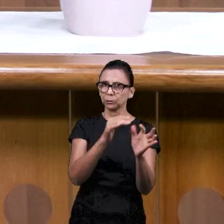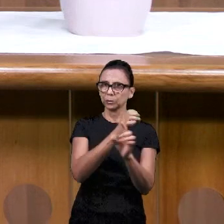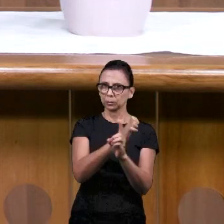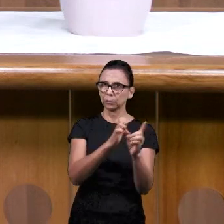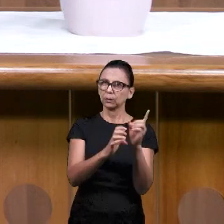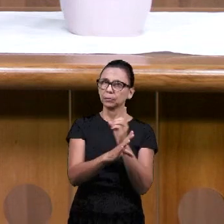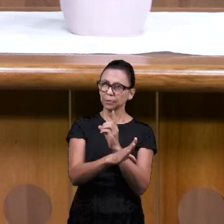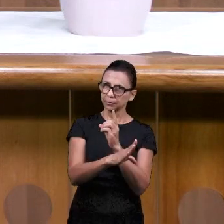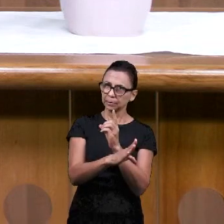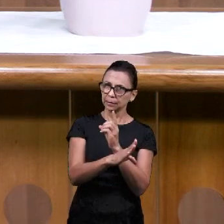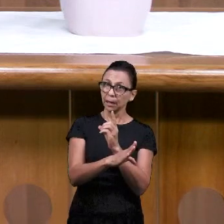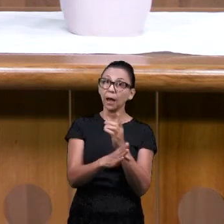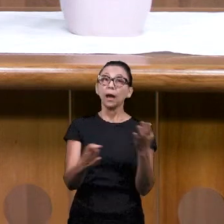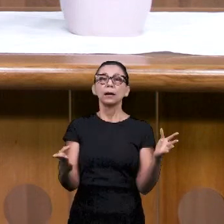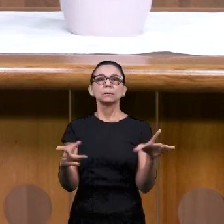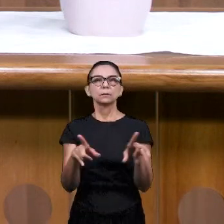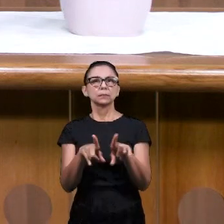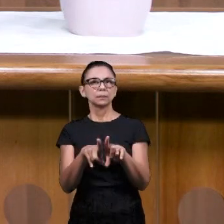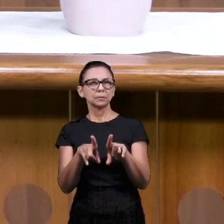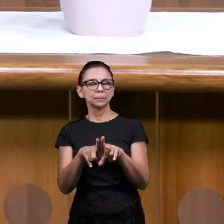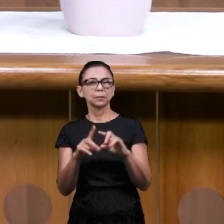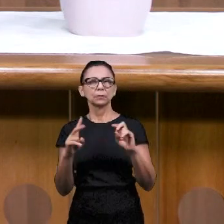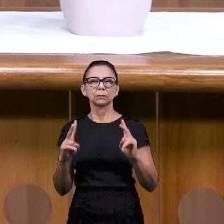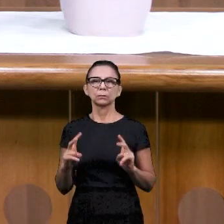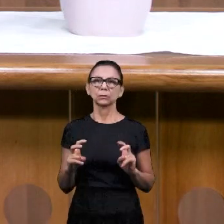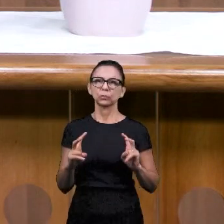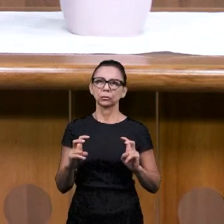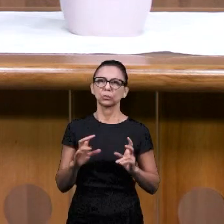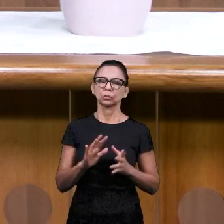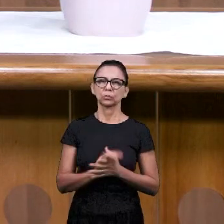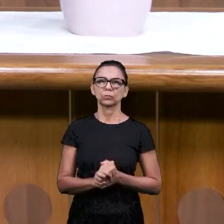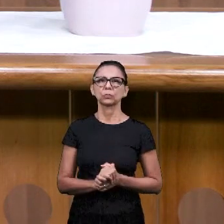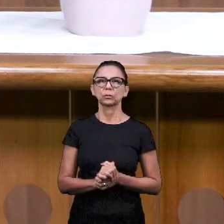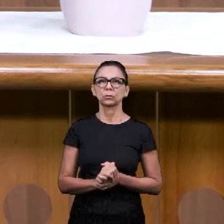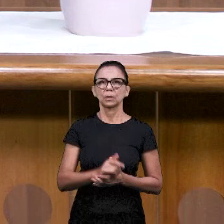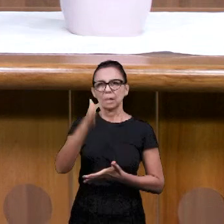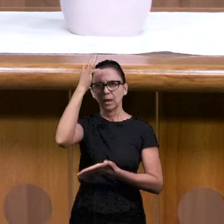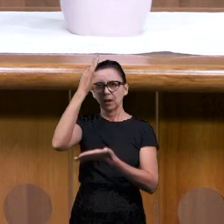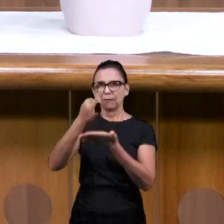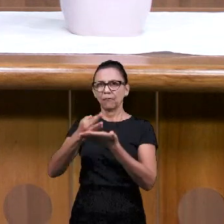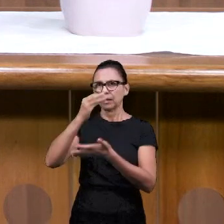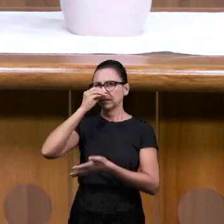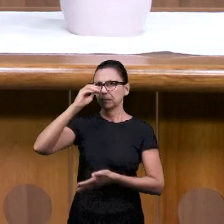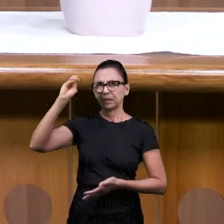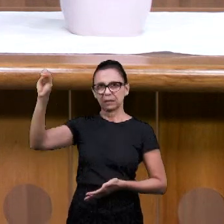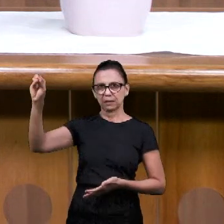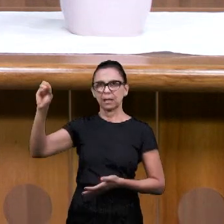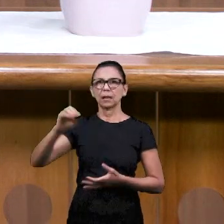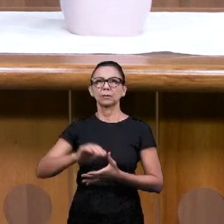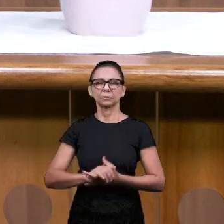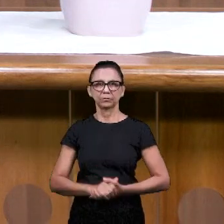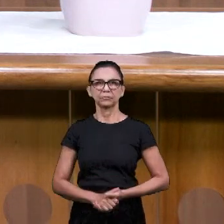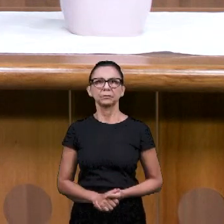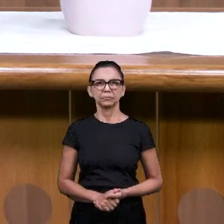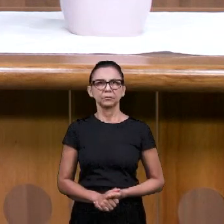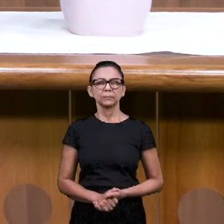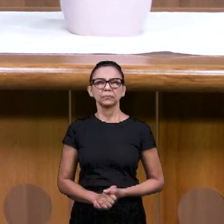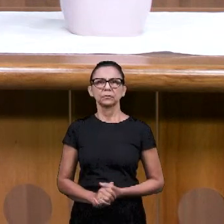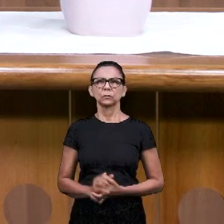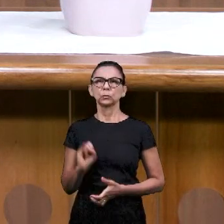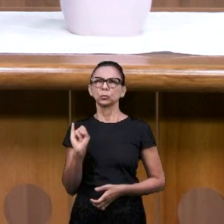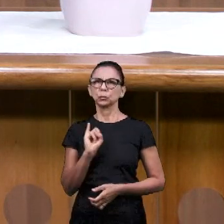biblique. Et aussi sur le sujet de l'apostasie au dernier temps. un sujet qui est très utile,